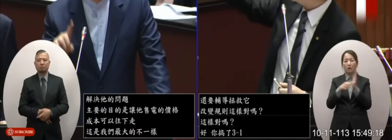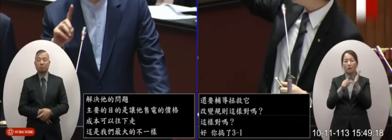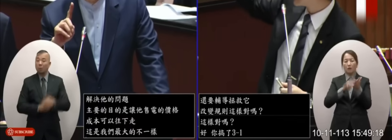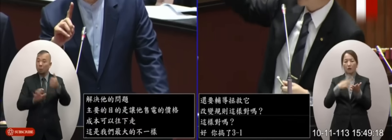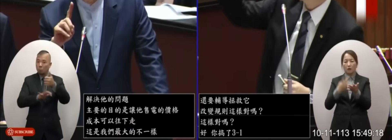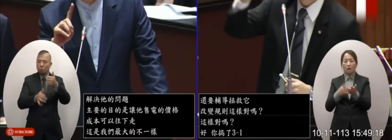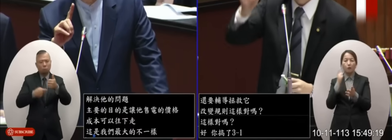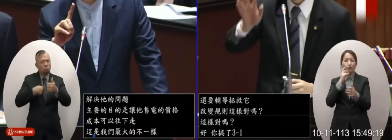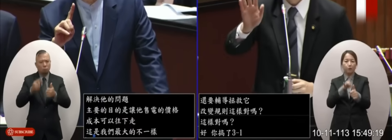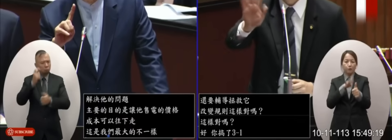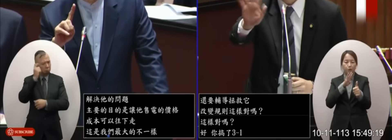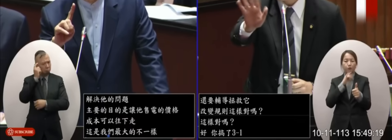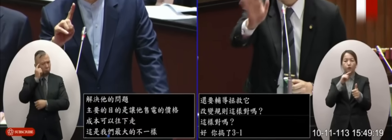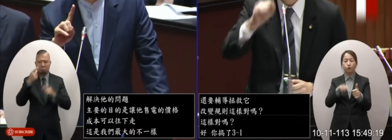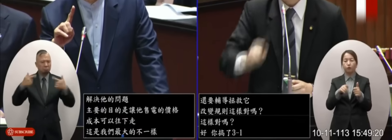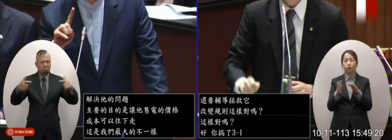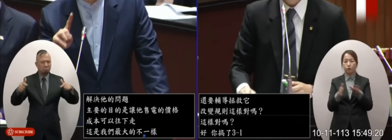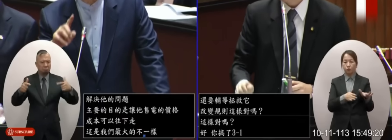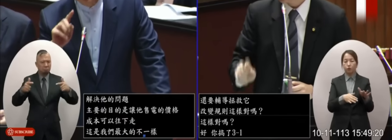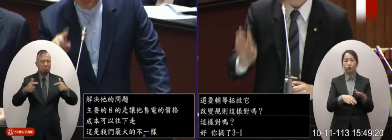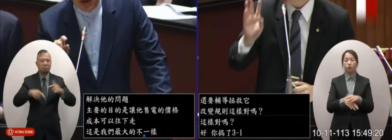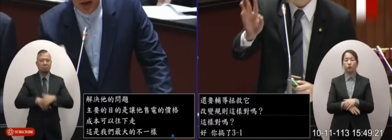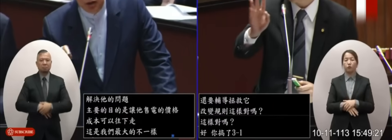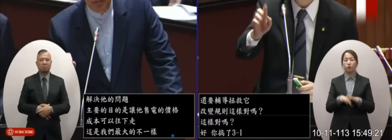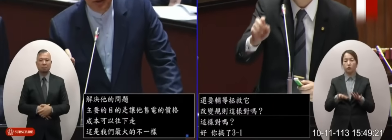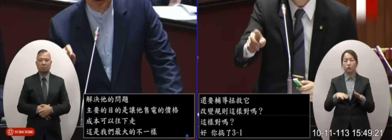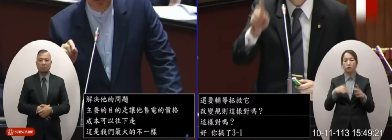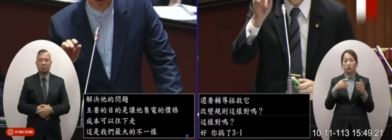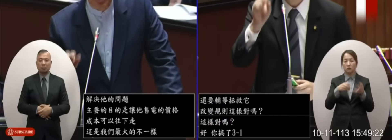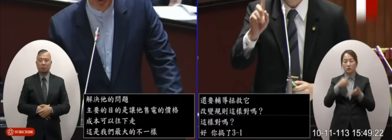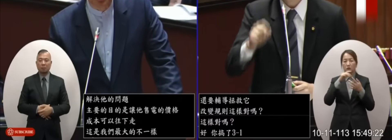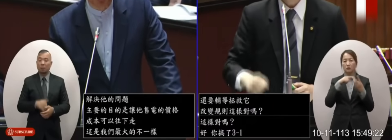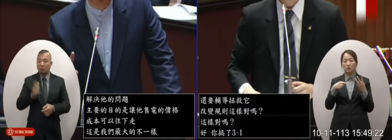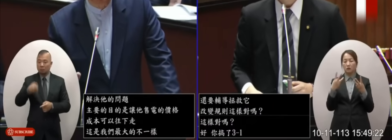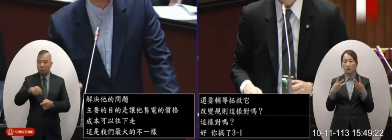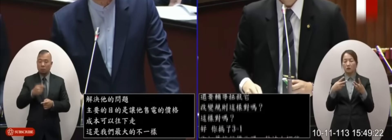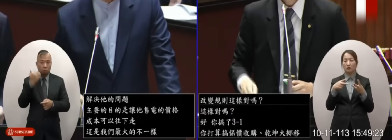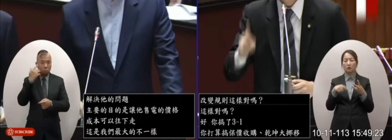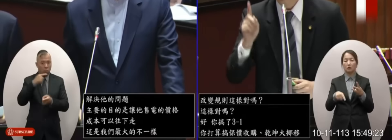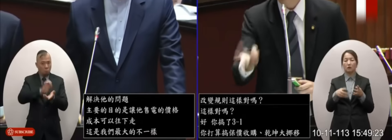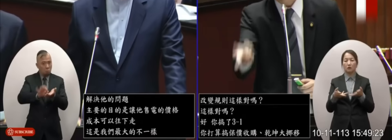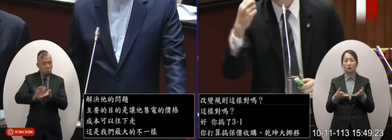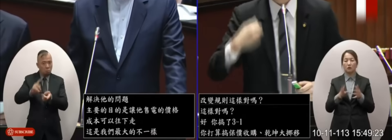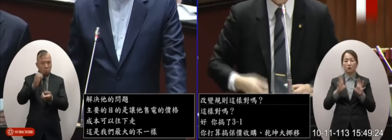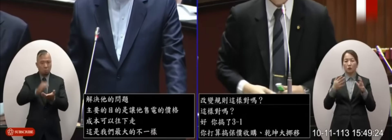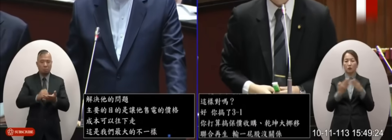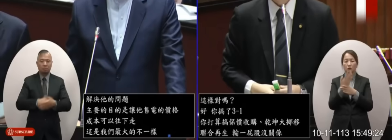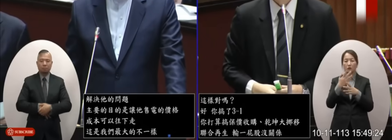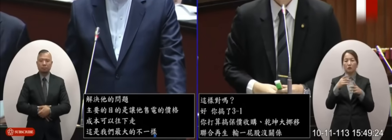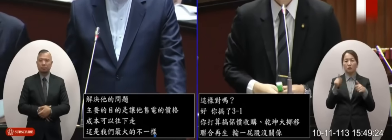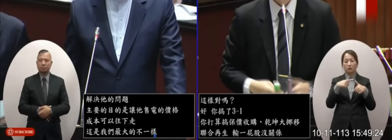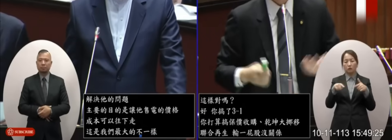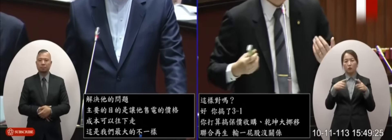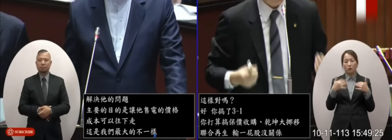们这个方式不是这样子。 3之2，我今天还我还有 我 还有 什么要讲？成本往下走。 3之2，国产化出问